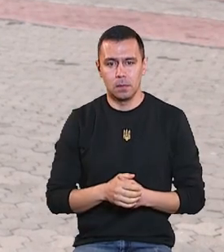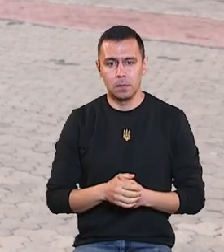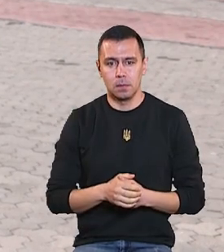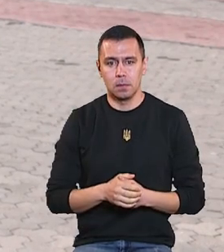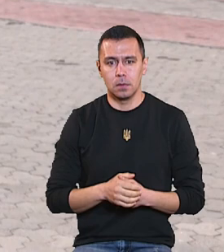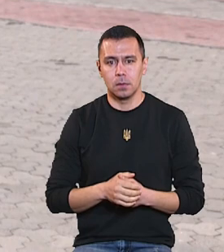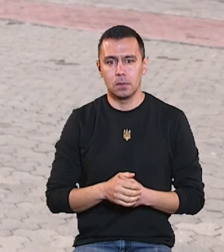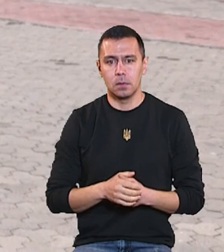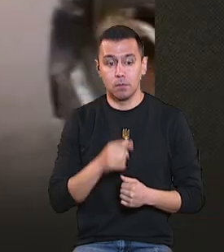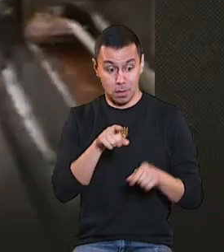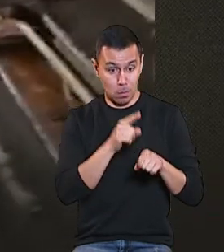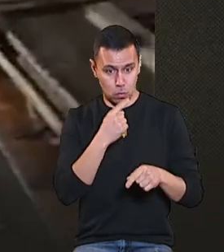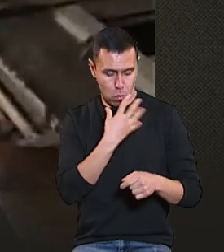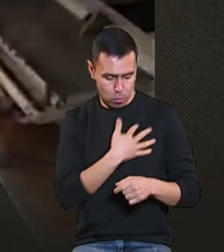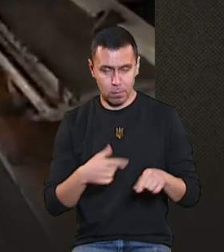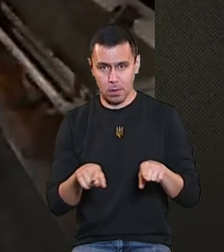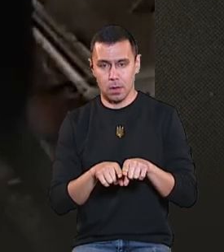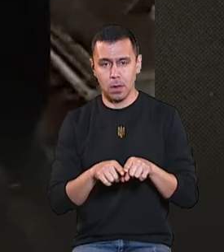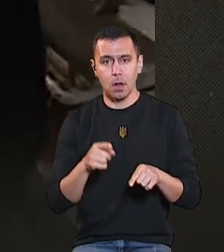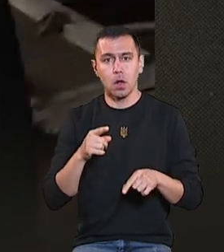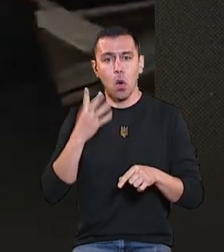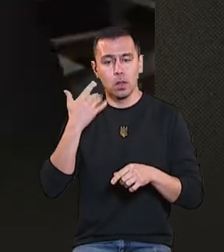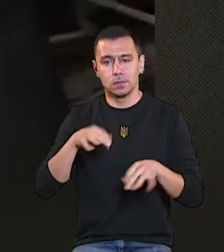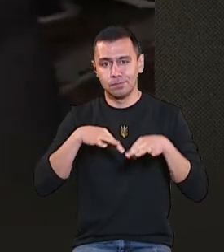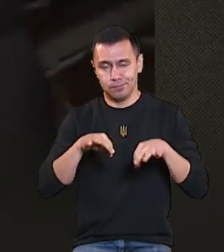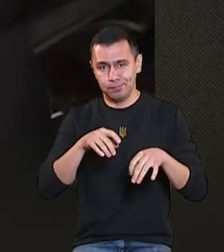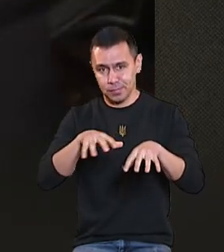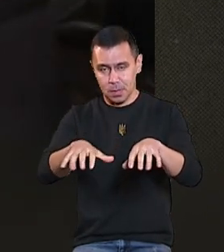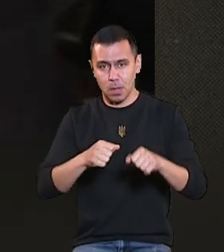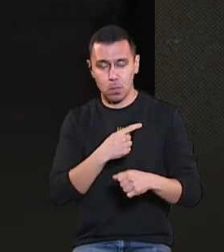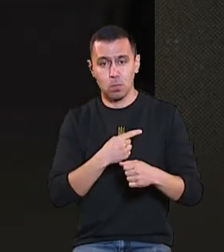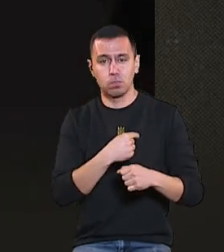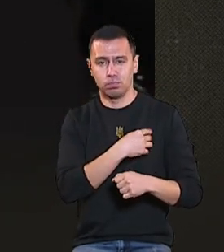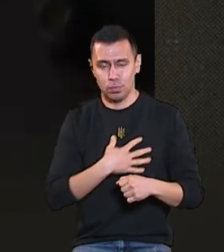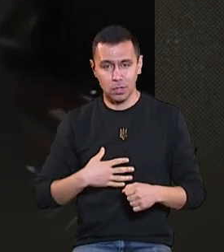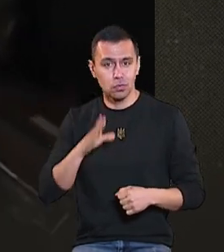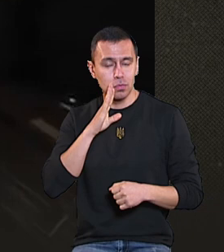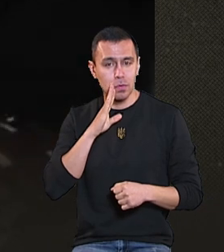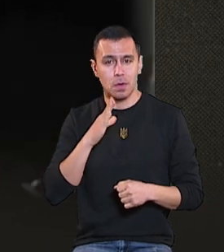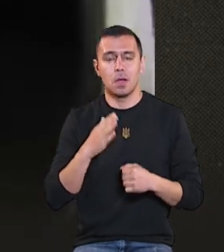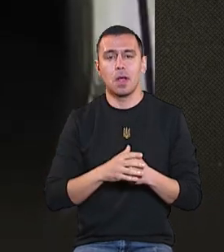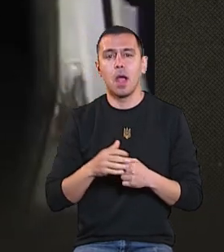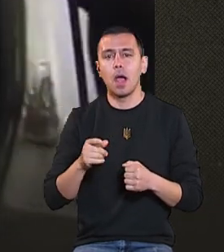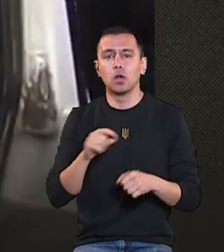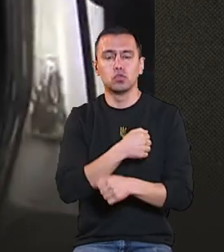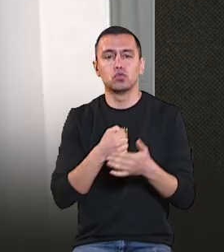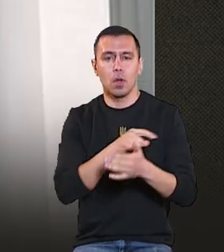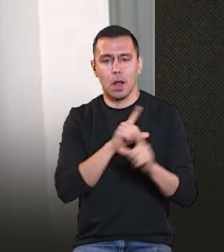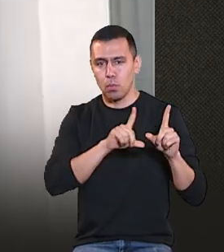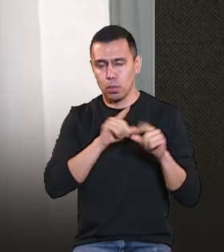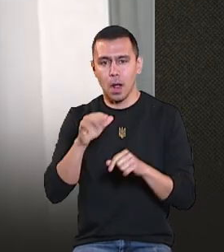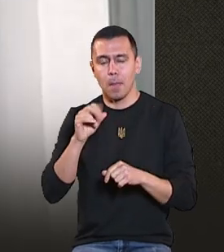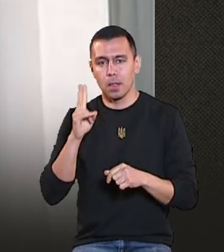Він каже: «Єс, ви себе той кров». Після того, як швидка забрала поранену та ще живу Людмилу Шеремет, на іншій до лікарні поїхав Володимир Гаман. Ще